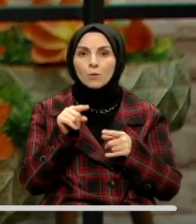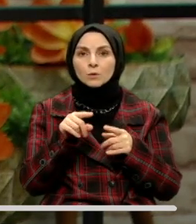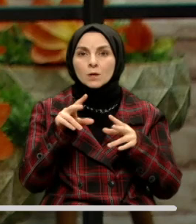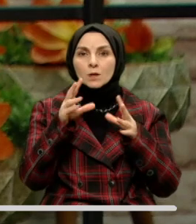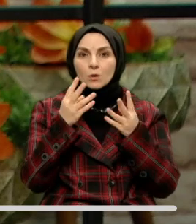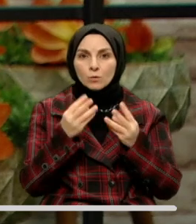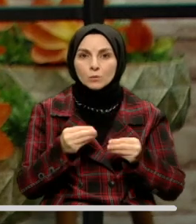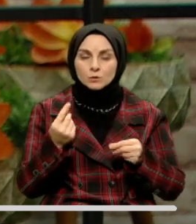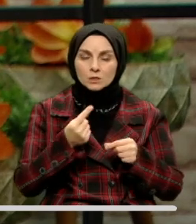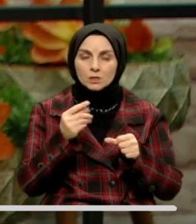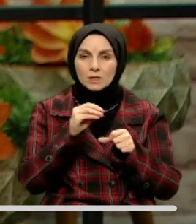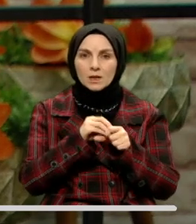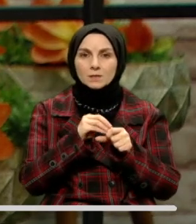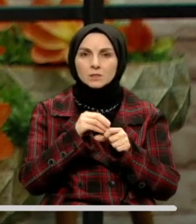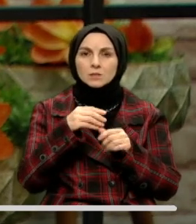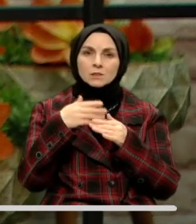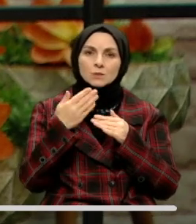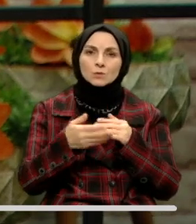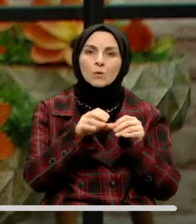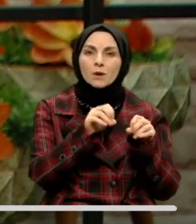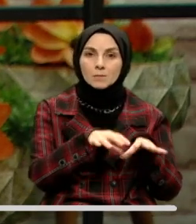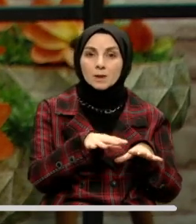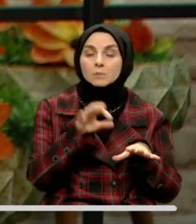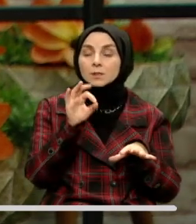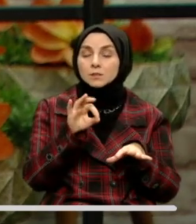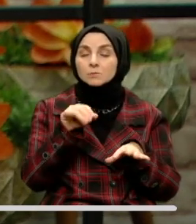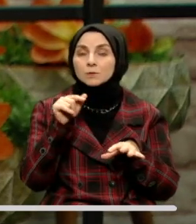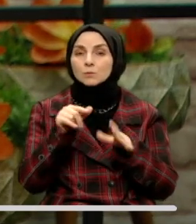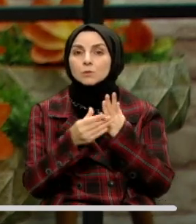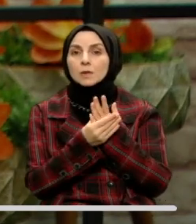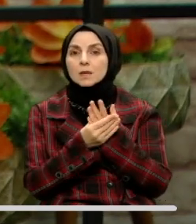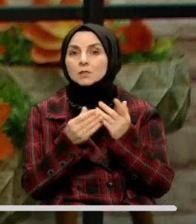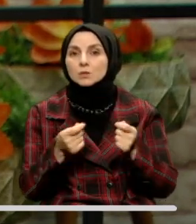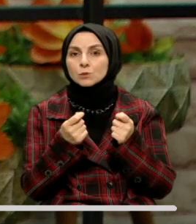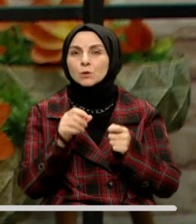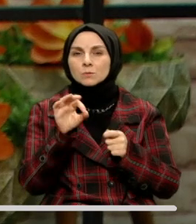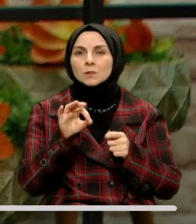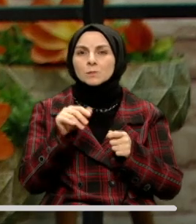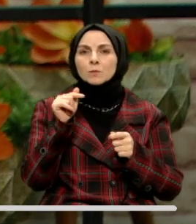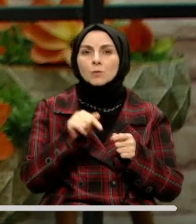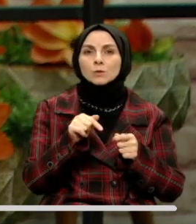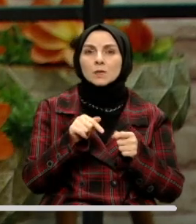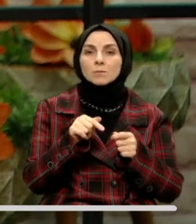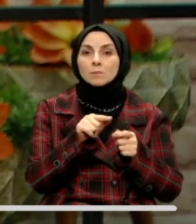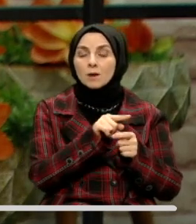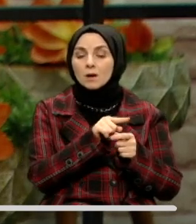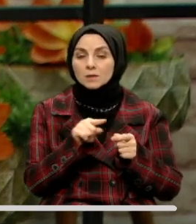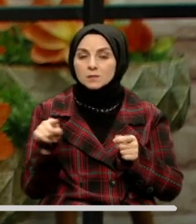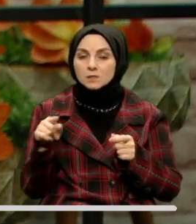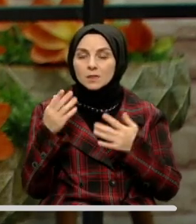erteleme yapmak. Şu an bu dersi çalışıyorum. Şu an buradayım. Altını çizerek okumak da göz